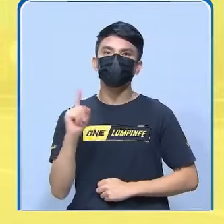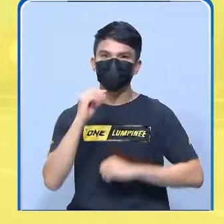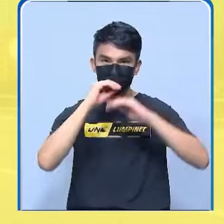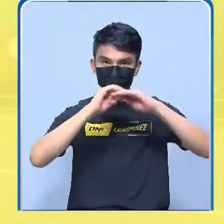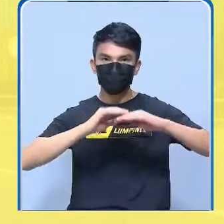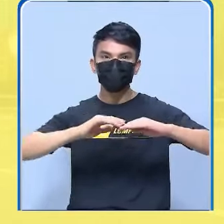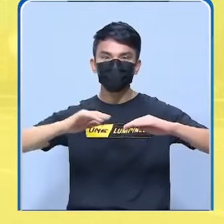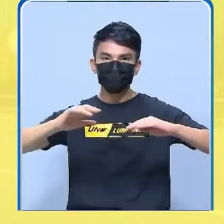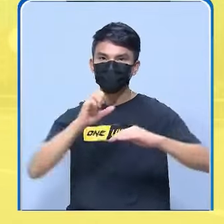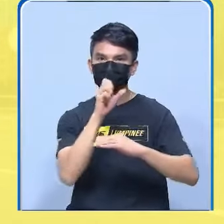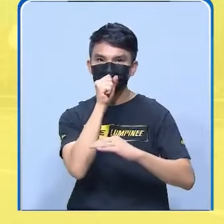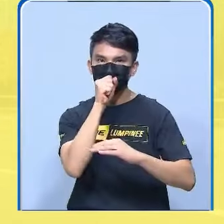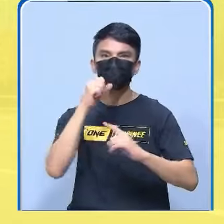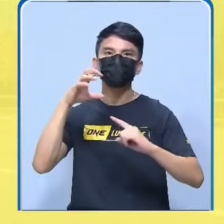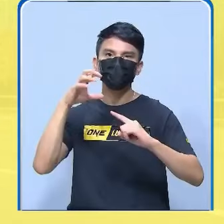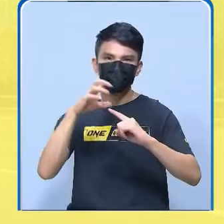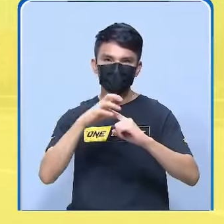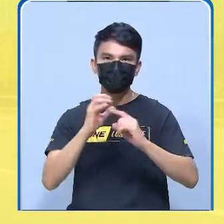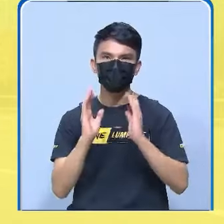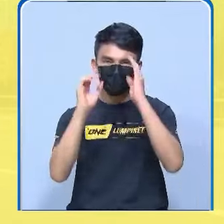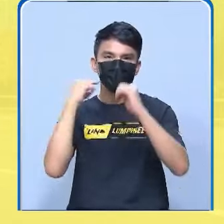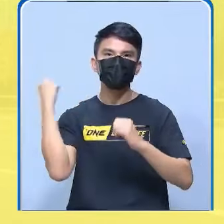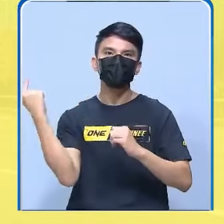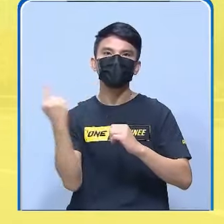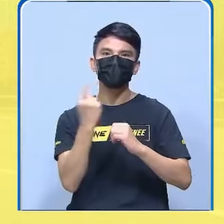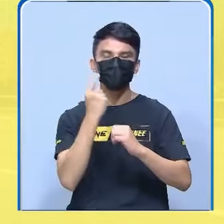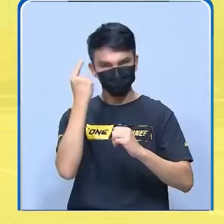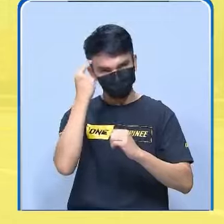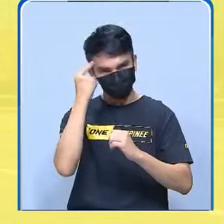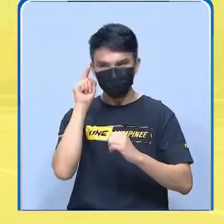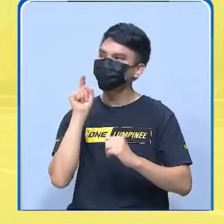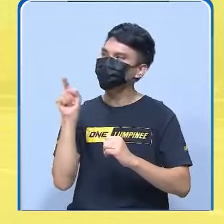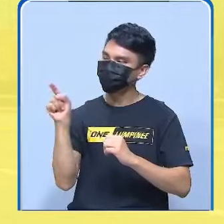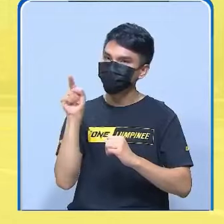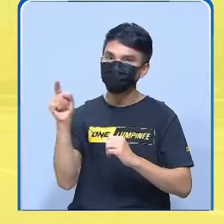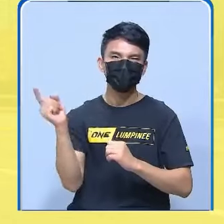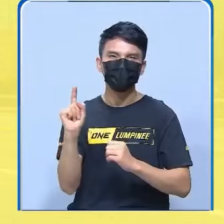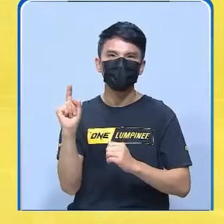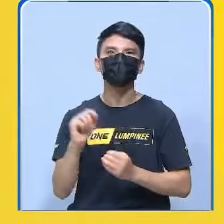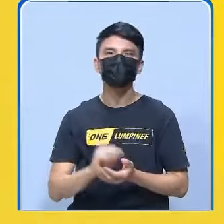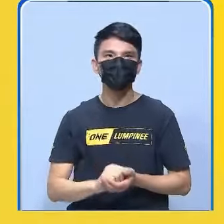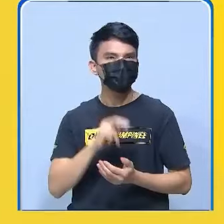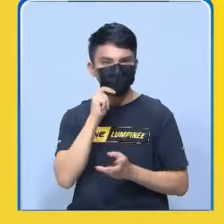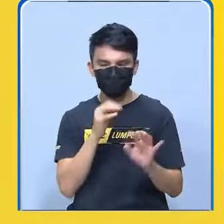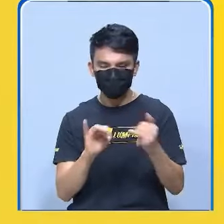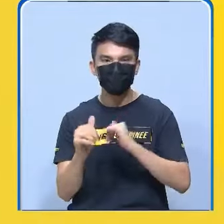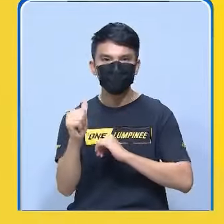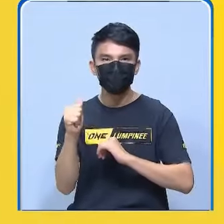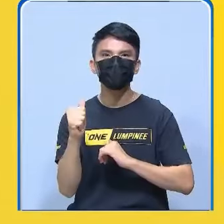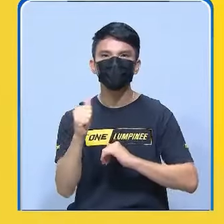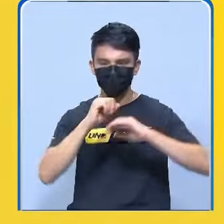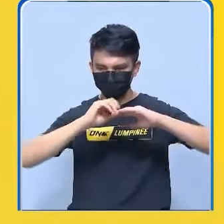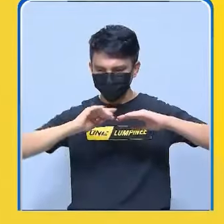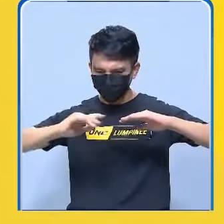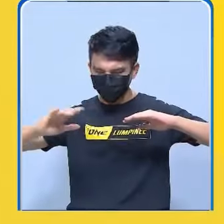หาดลับพัทย า คือนักท่องเที่ยวที่ไปเล่นน้ำเนี่ยจะรู้กันว่าเฮ้ยจุดตรงนี้สามารถลงเล่นน้ำได้และเป็นหาดลับ